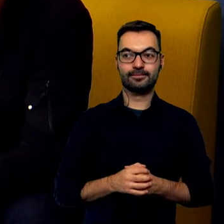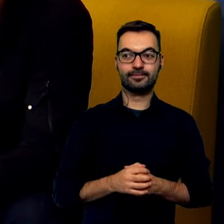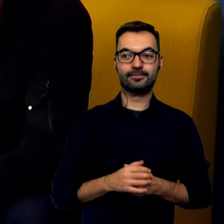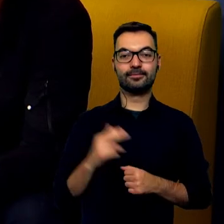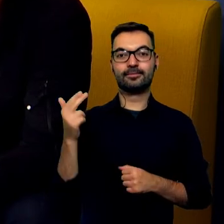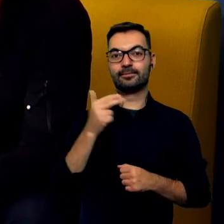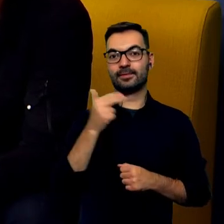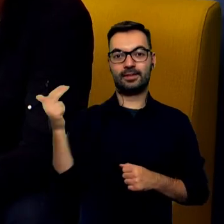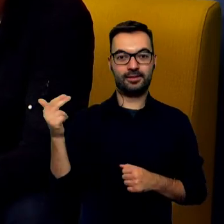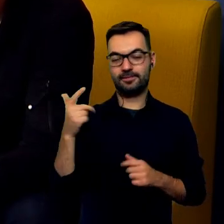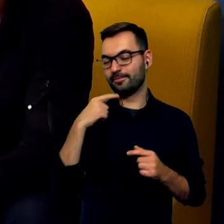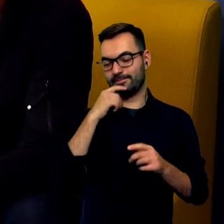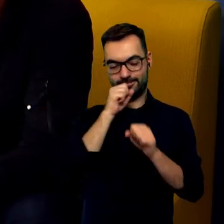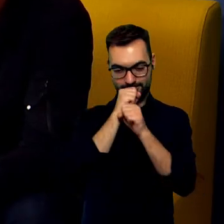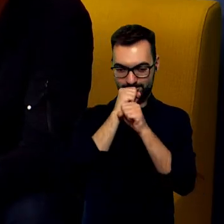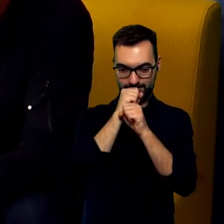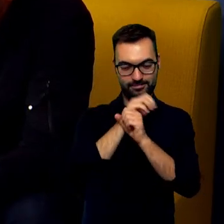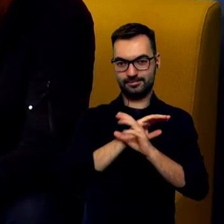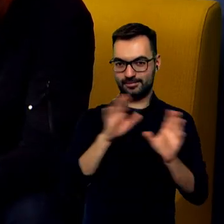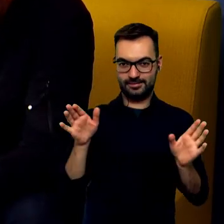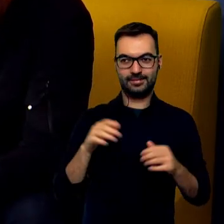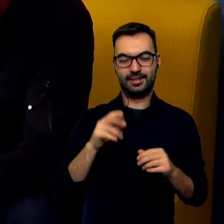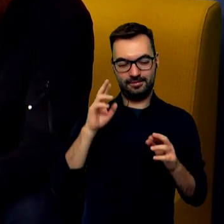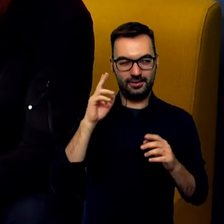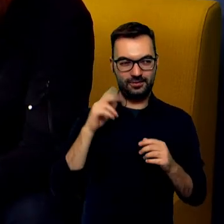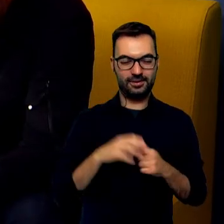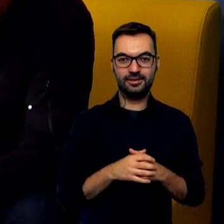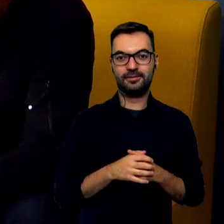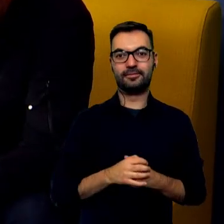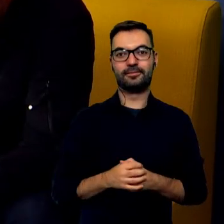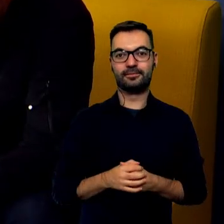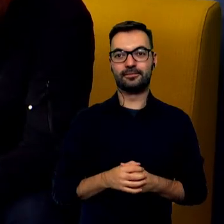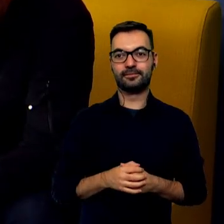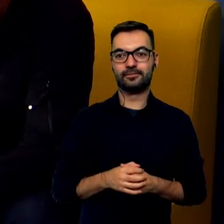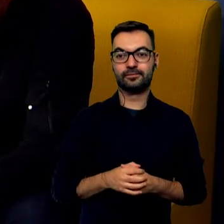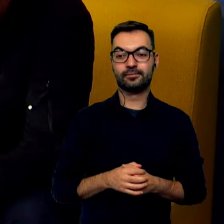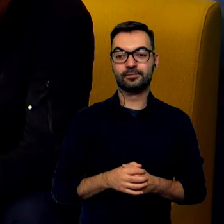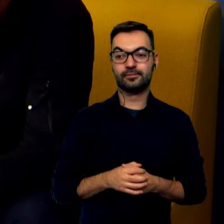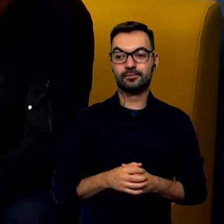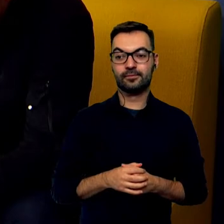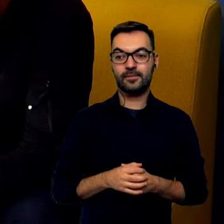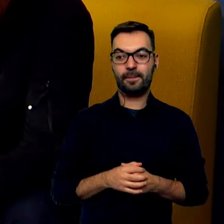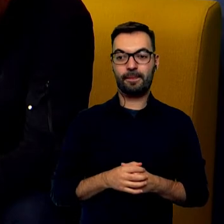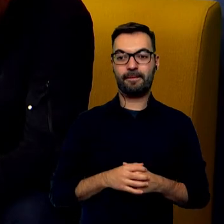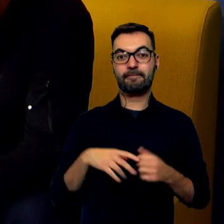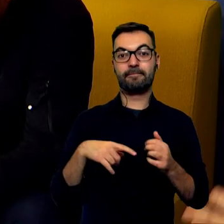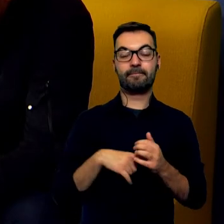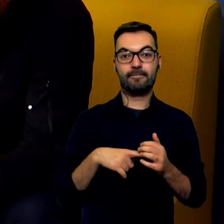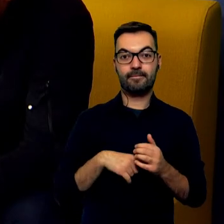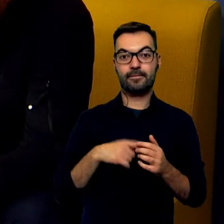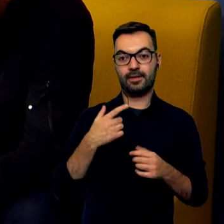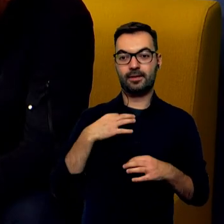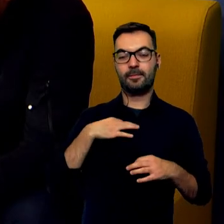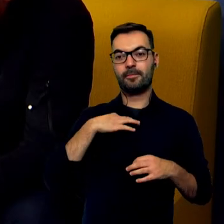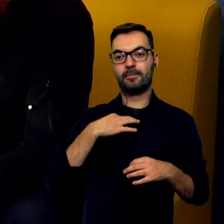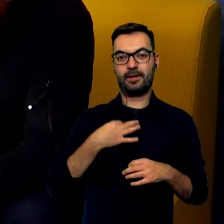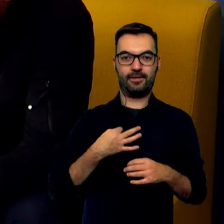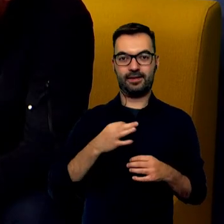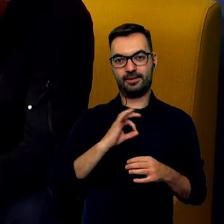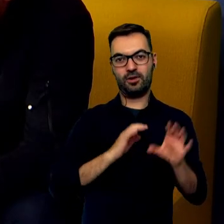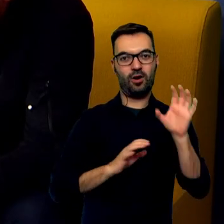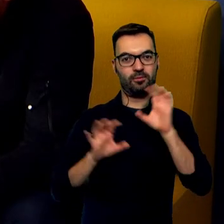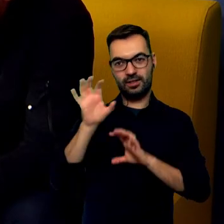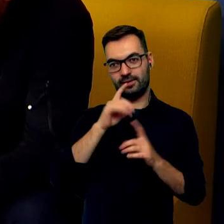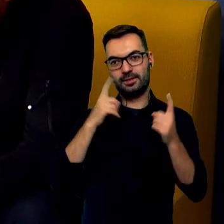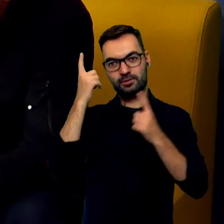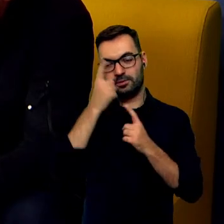O tematyce nic nie powiem tego filmu, ale są to osobiste